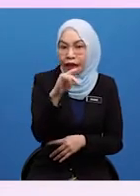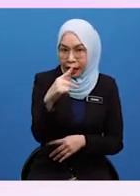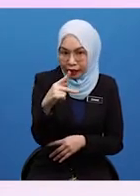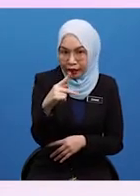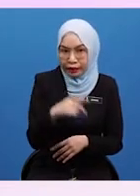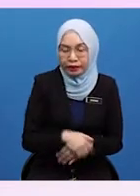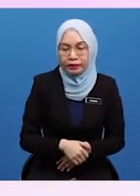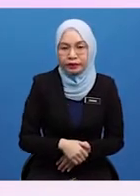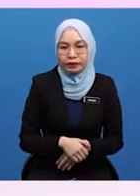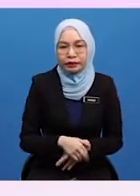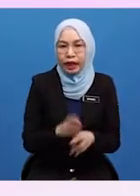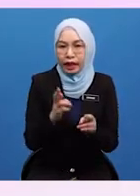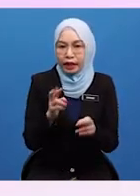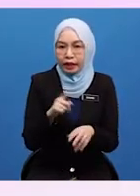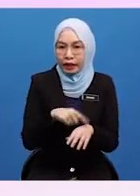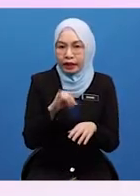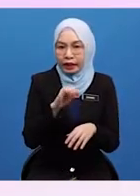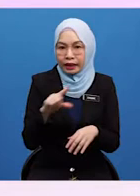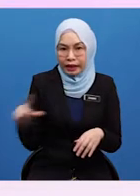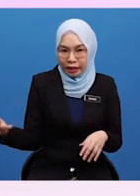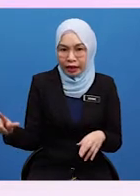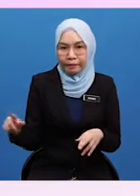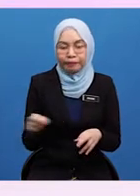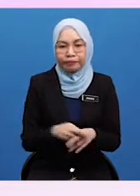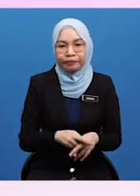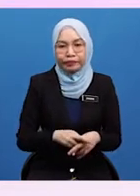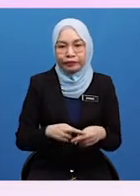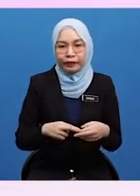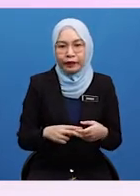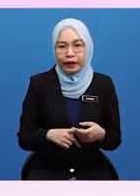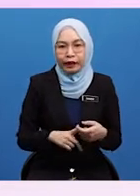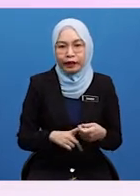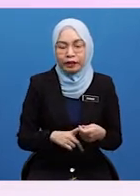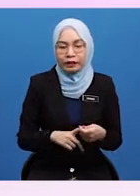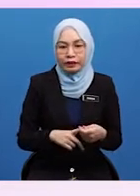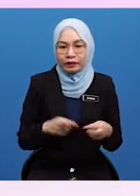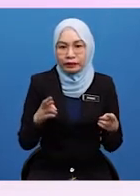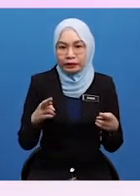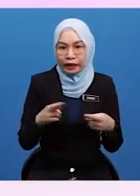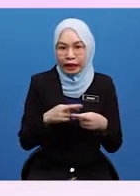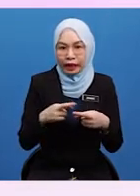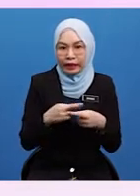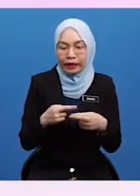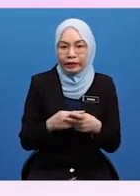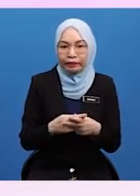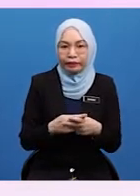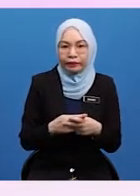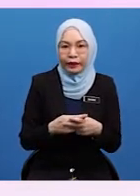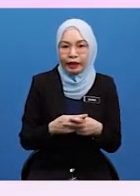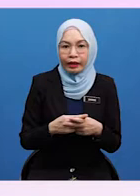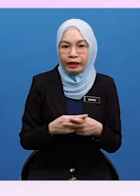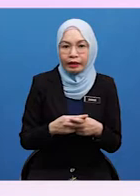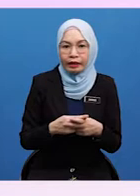rangkaian telekomunikasi Malaysia yang meningkat maju